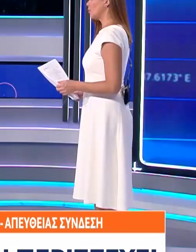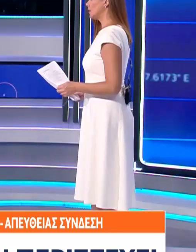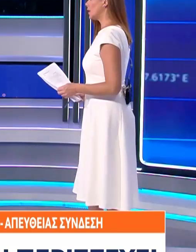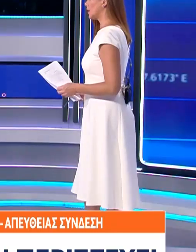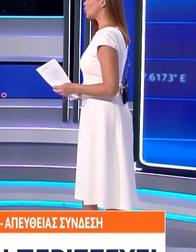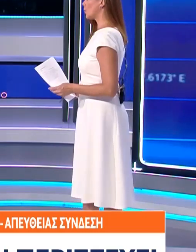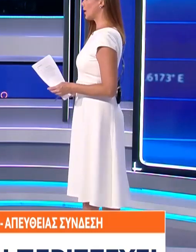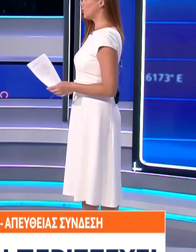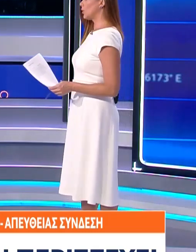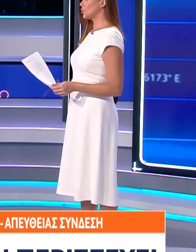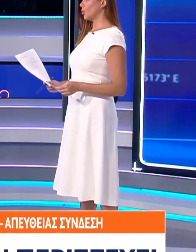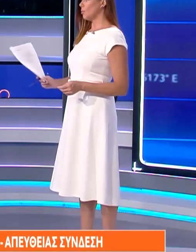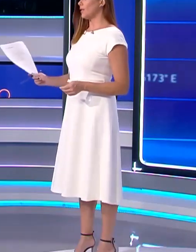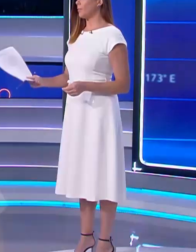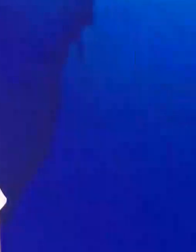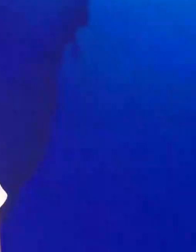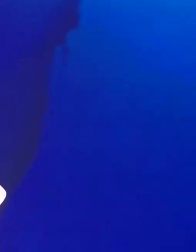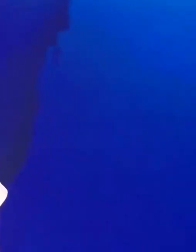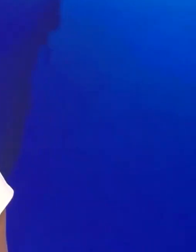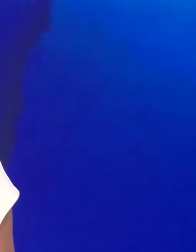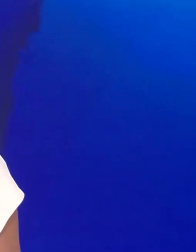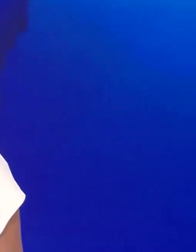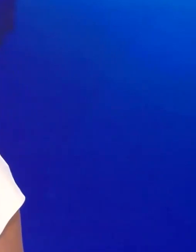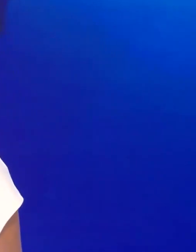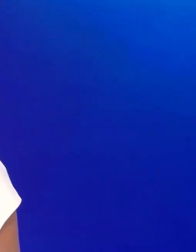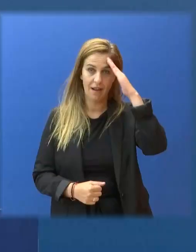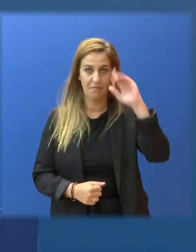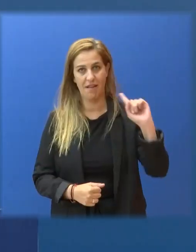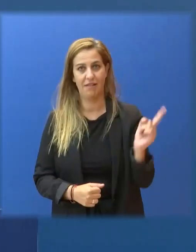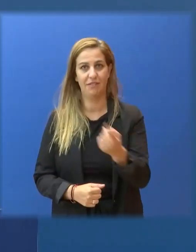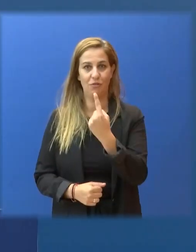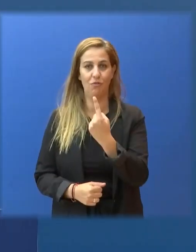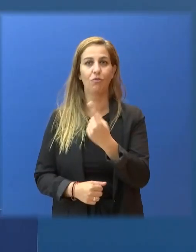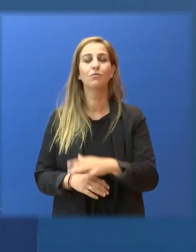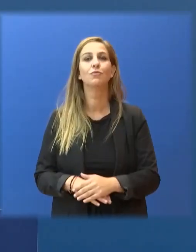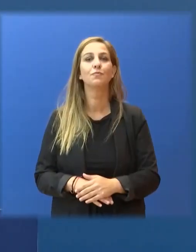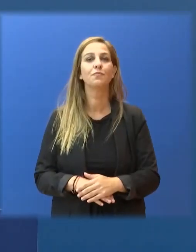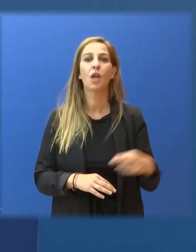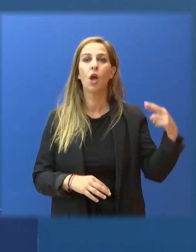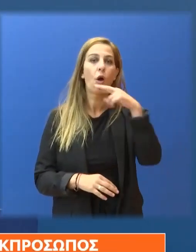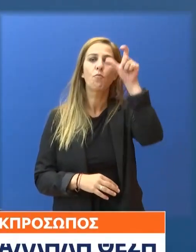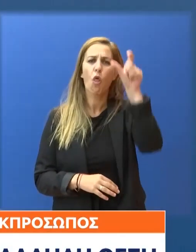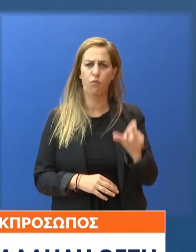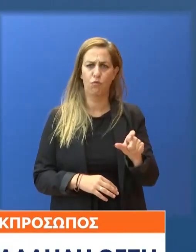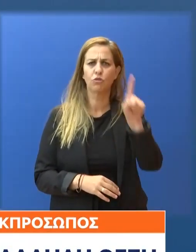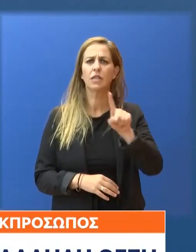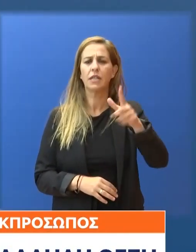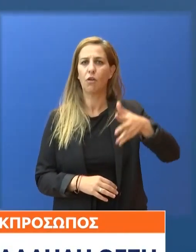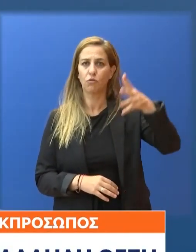Και να δούμε την ανακοίνωση που έκανε ο κύριος Οικονόμου. Θα τα πούμε και στη συνέχεια, Σοφία. Με απόφαση του Πρωθυπουργού Κυριάκου